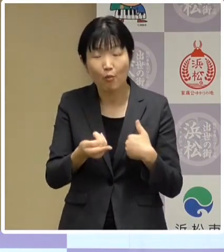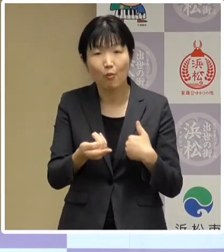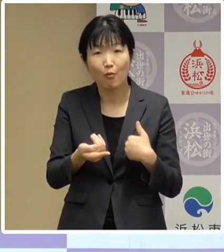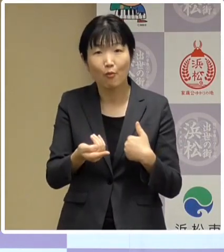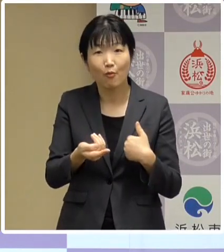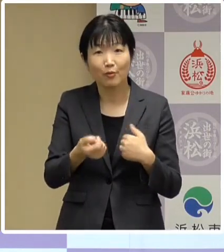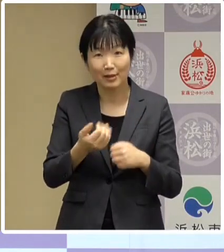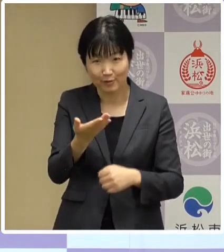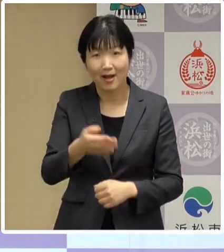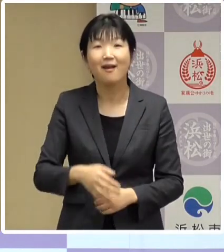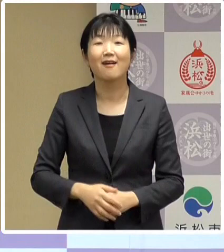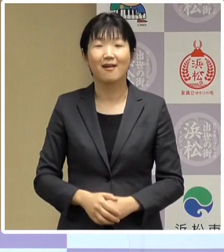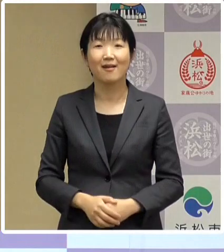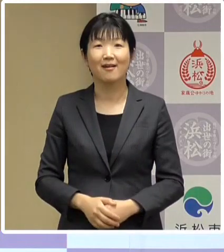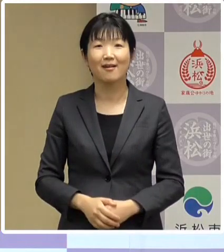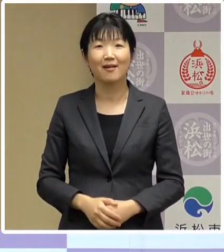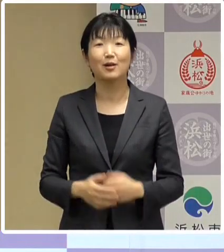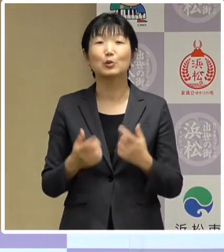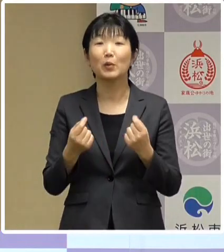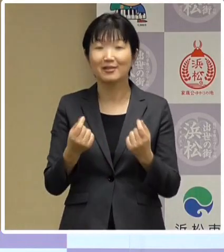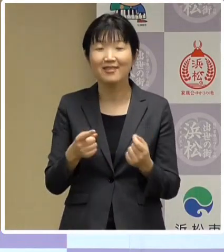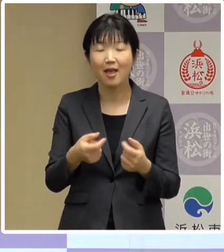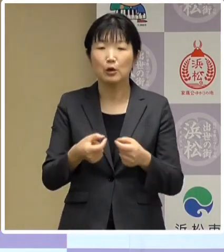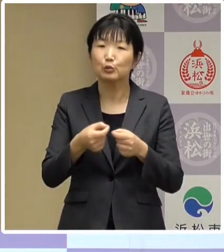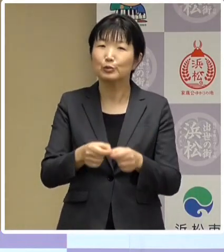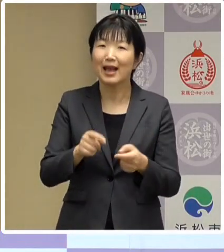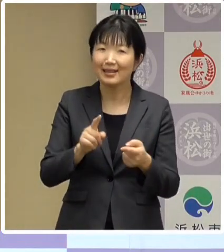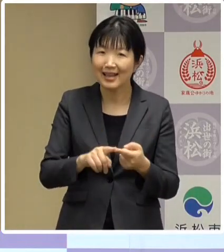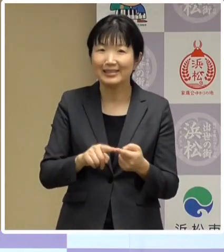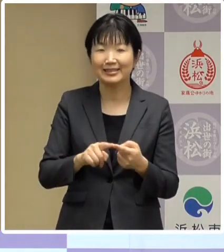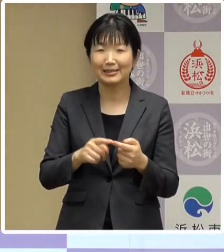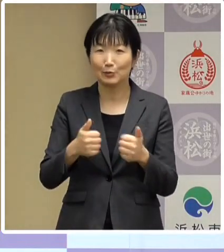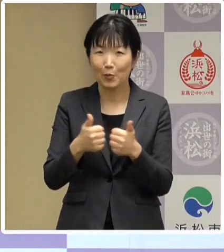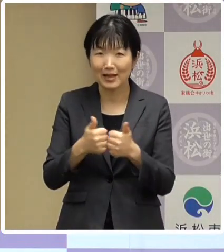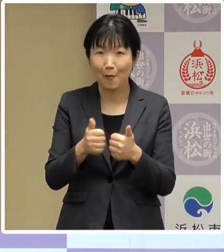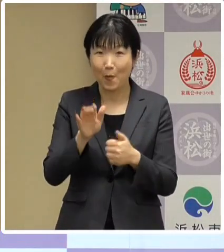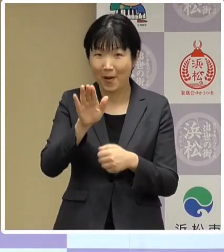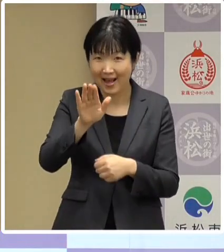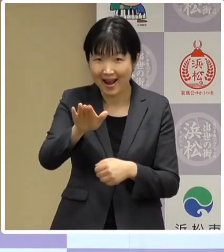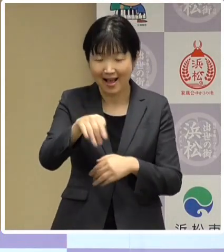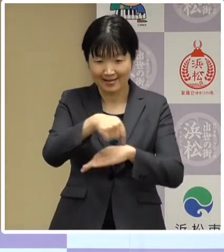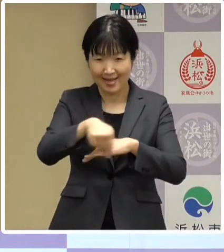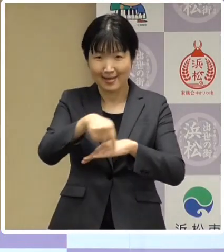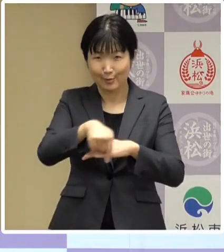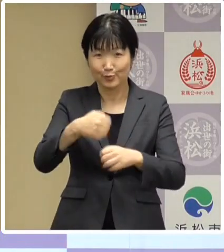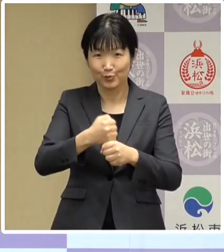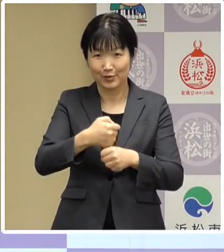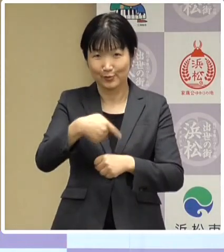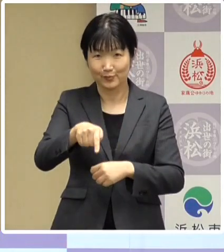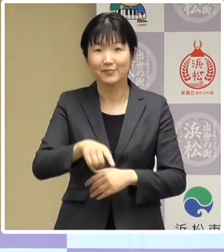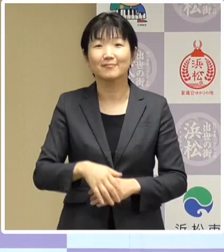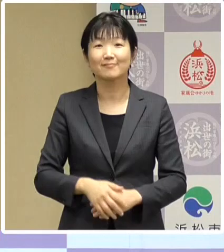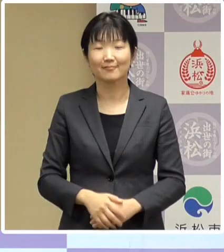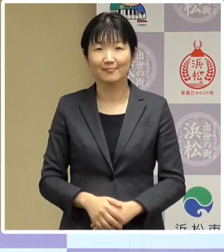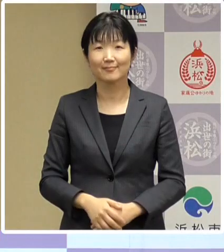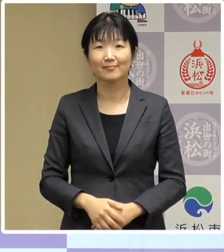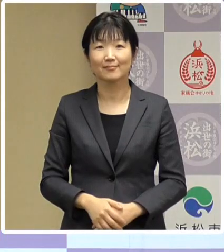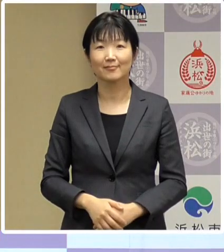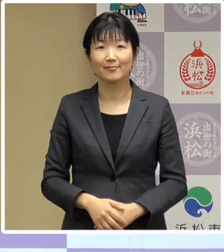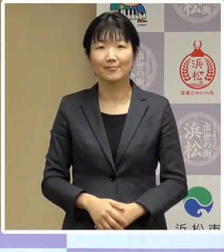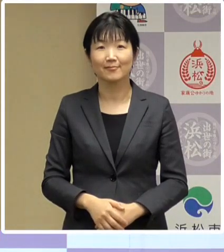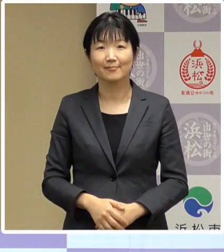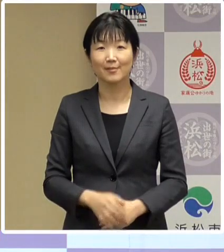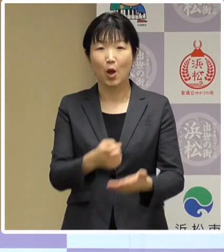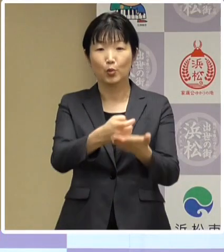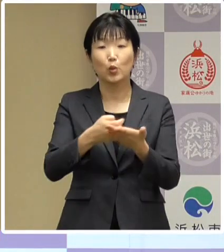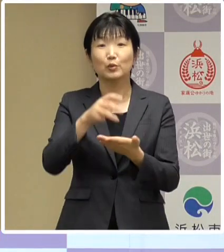はい、その辺はですね、これから具体的な、計画に着手してまいりますけれども、